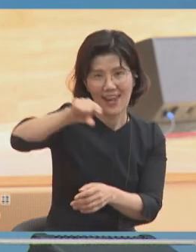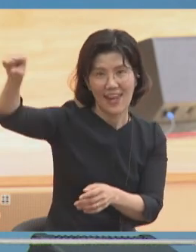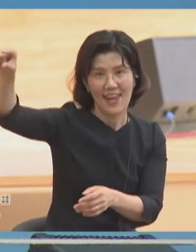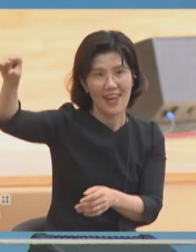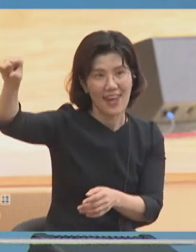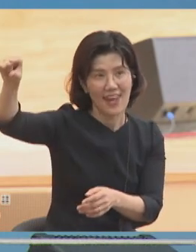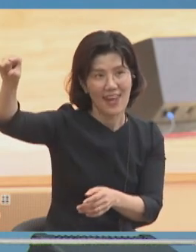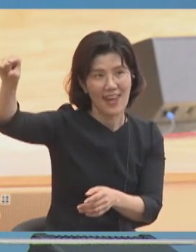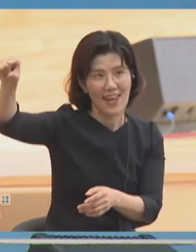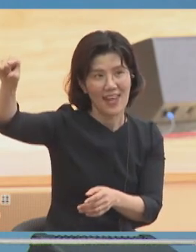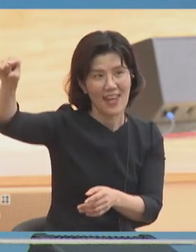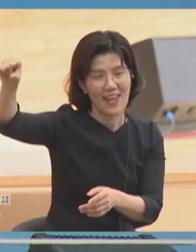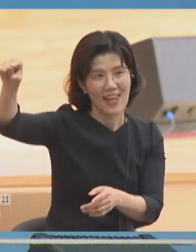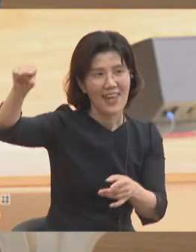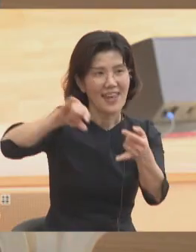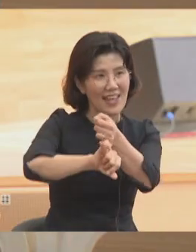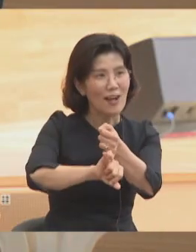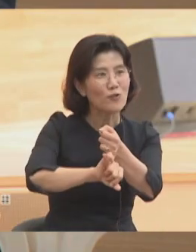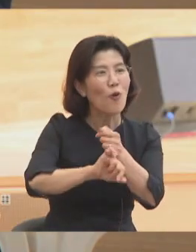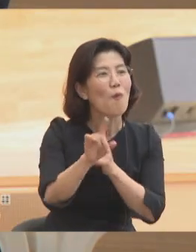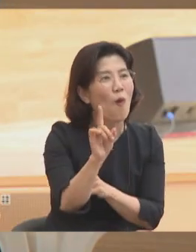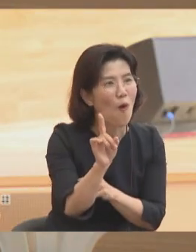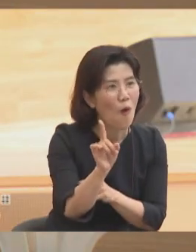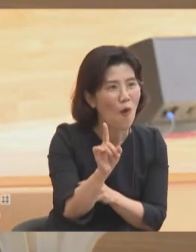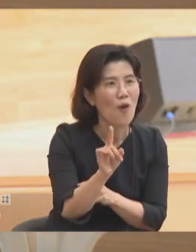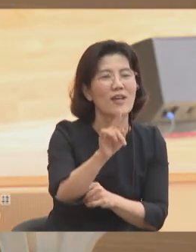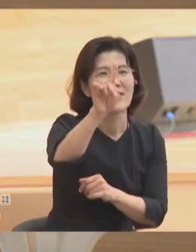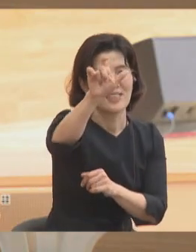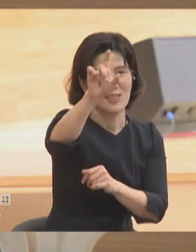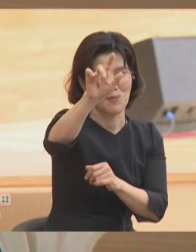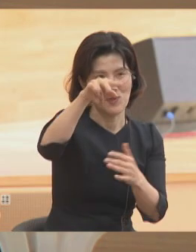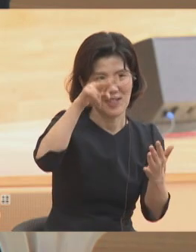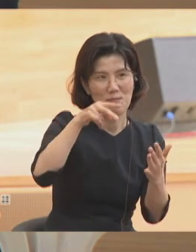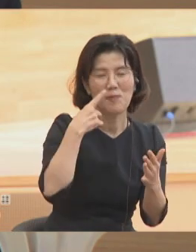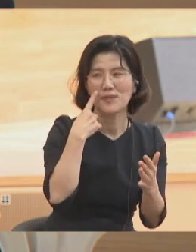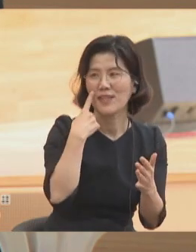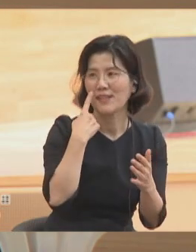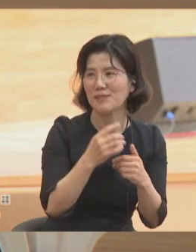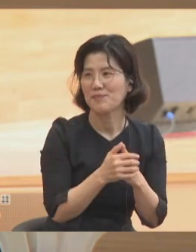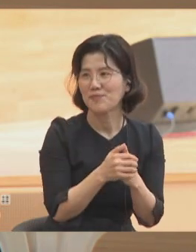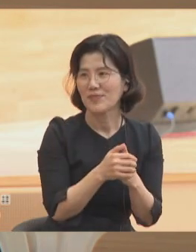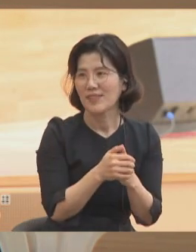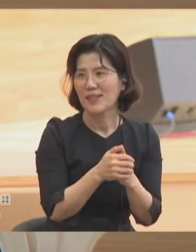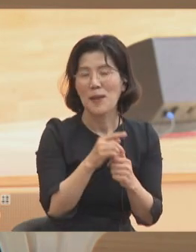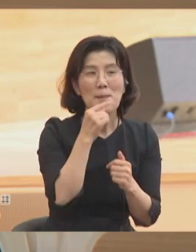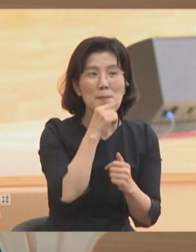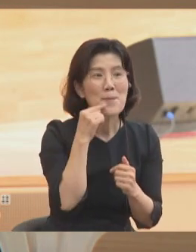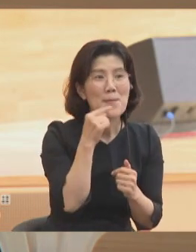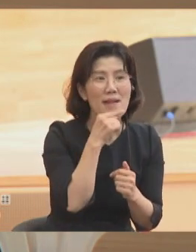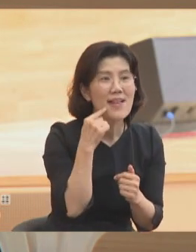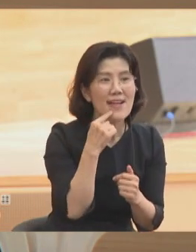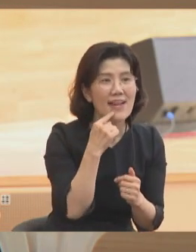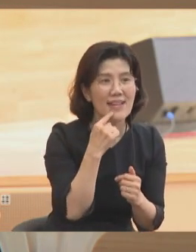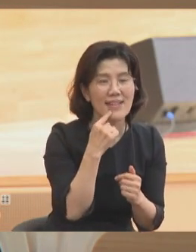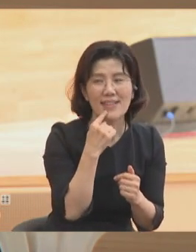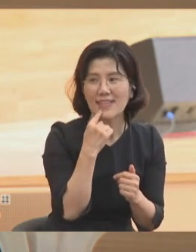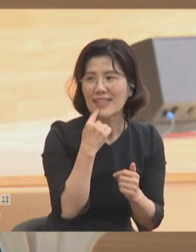리미티드 에션 그 약속은 뭘까요 우리 15절 말씀을 다시 한번 볼 텐데 표시된 부분 읽어보겠습니다